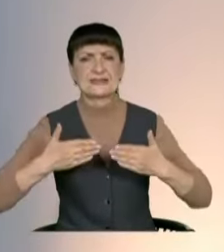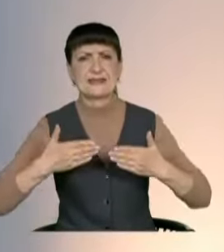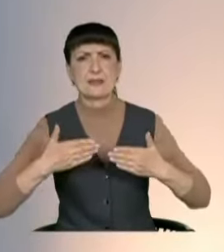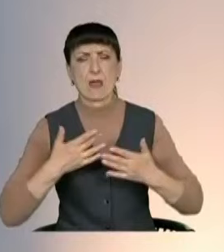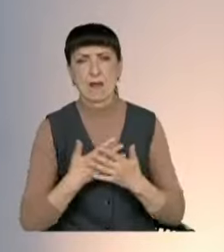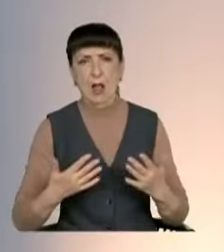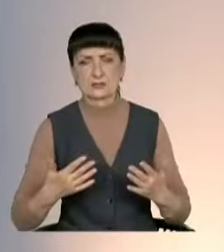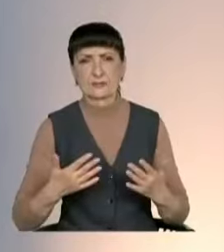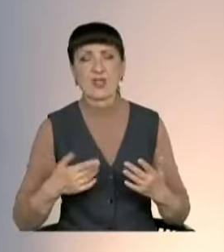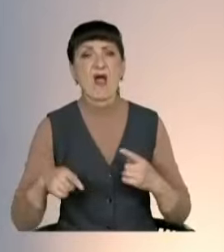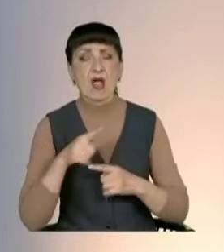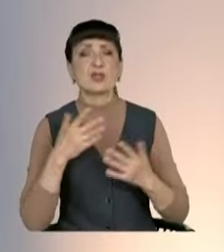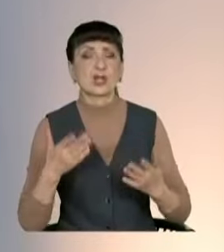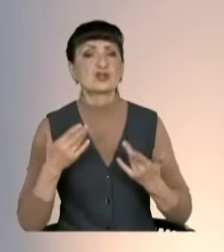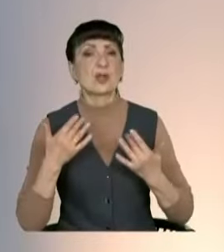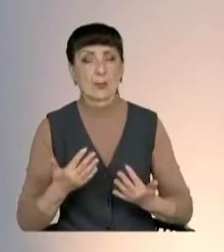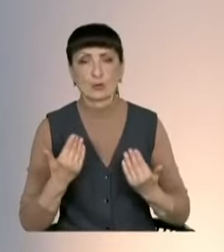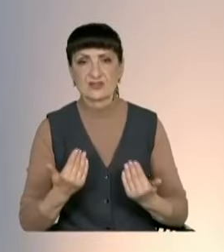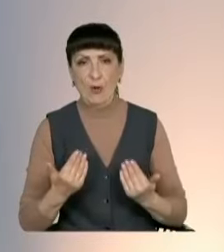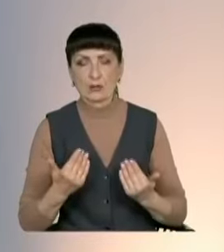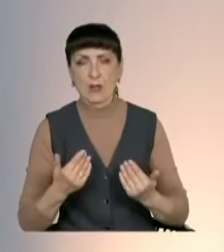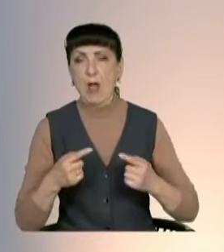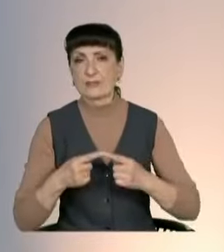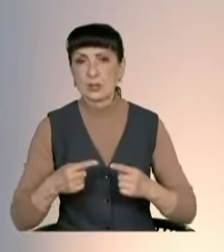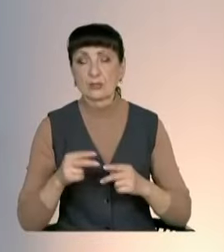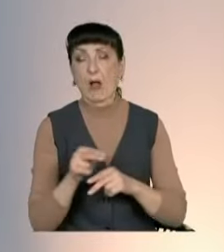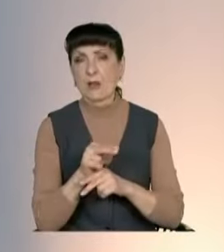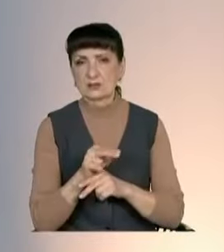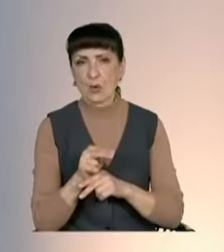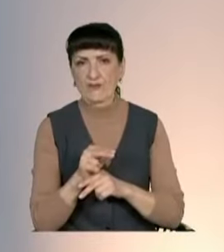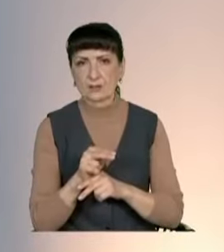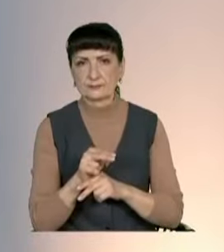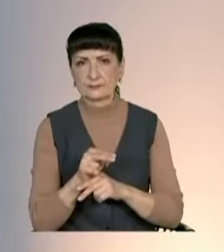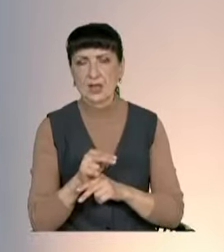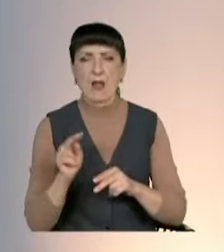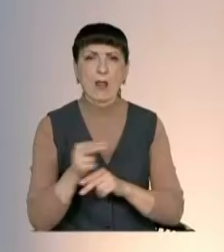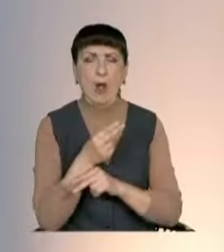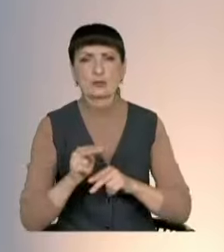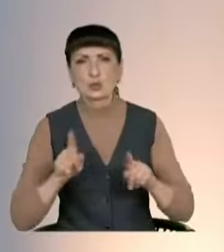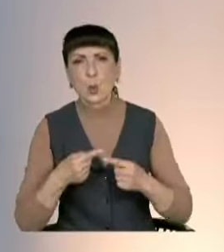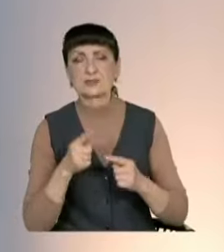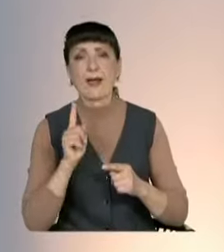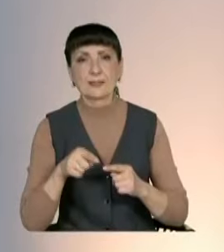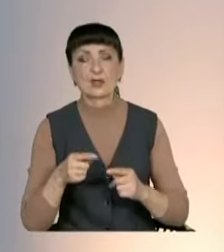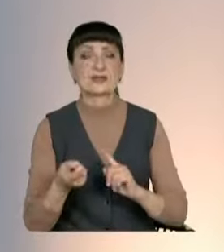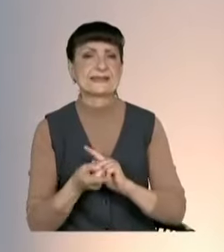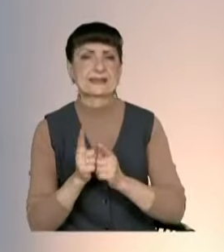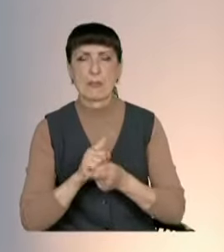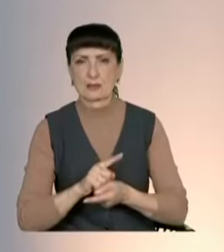и так далее. Они, конечно, требуют сегодня определенной корректировки, реконструкции, а может быть даже и